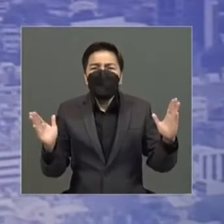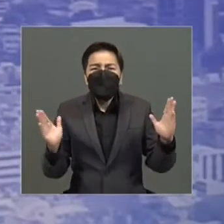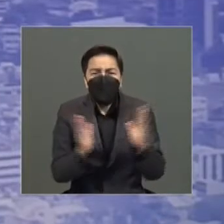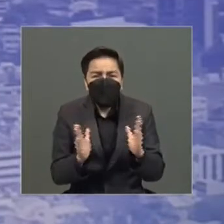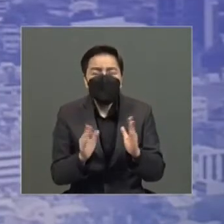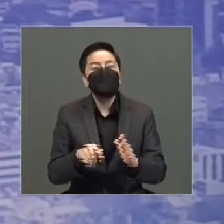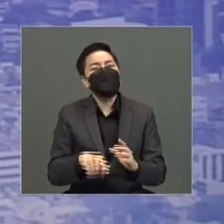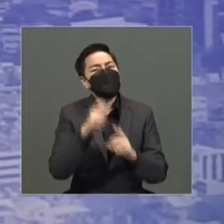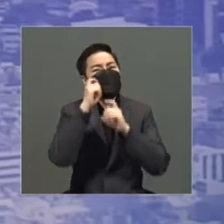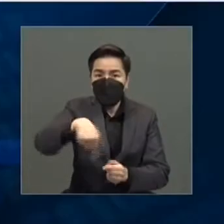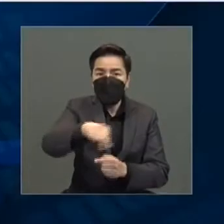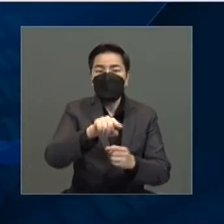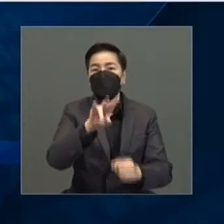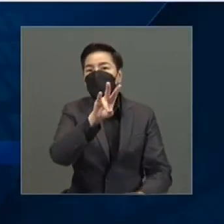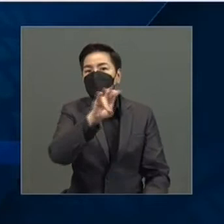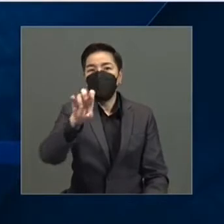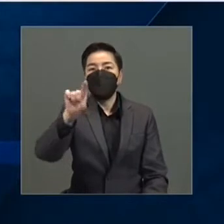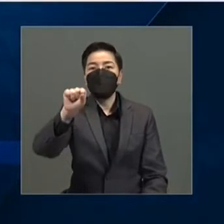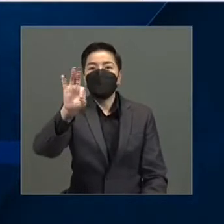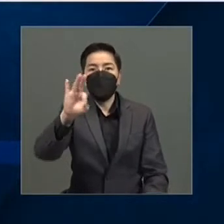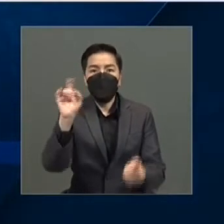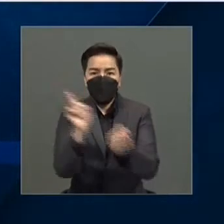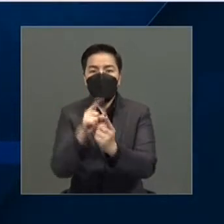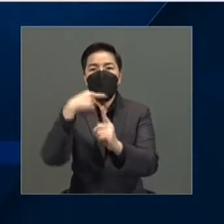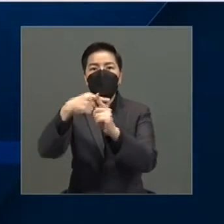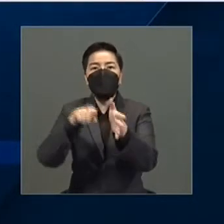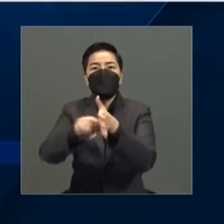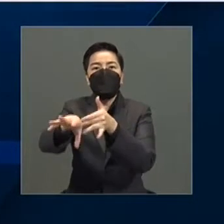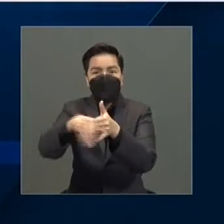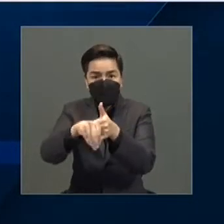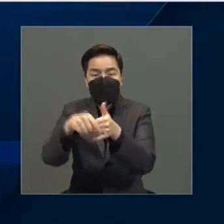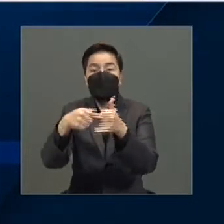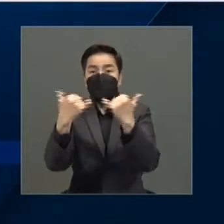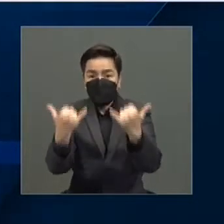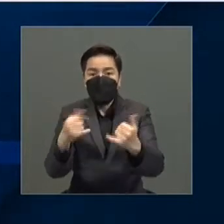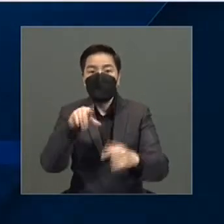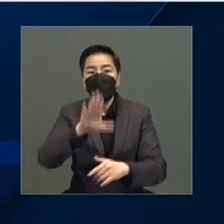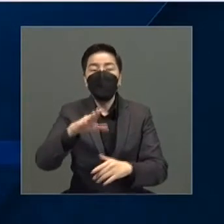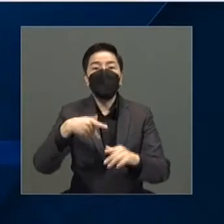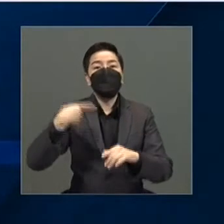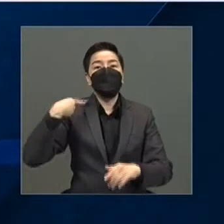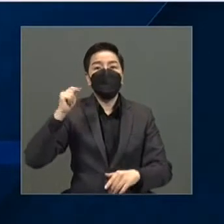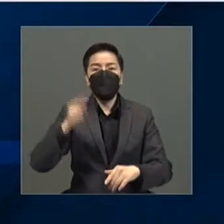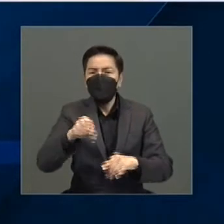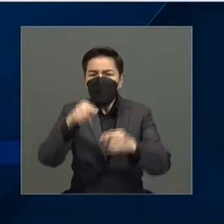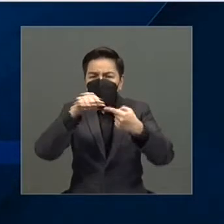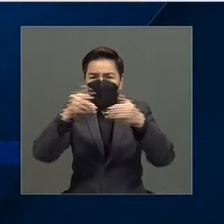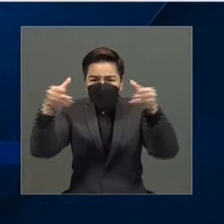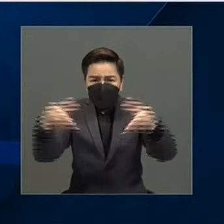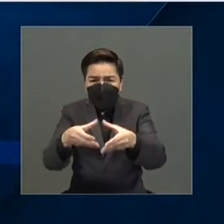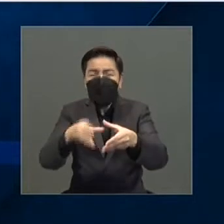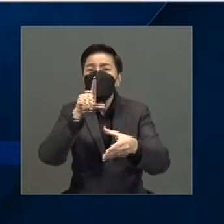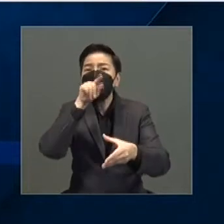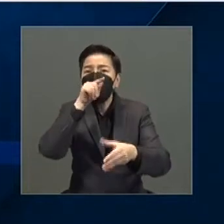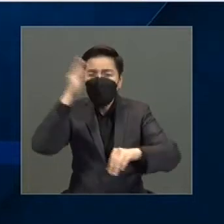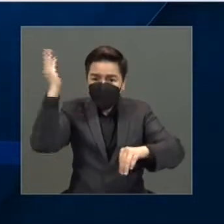ซอฟต์คอร์ระบุว่าวันนี้พบตัวเลขผู้ติดเชื้อเป็น 0 24จังหวัดจะสปกยังไม่ไว้วางใจสถานการณ์